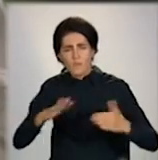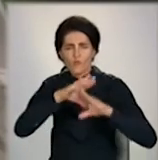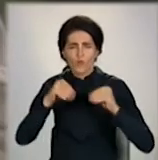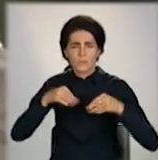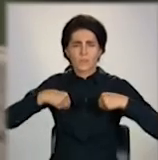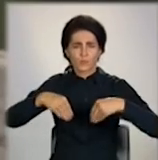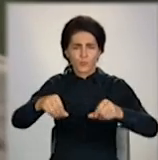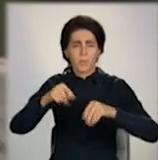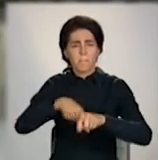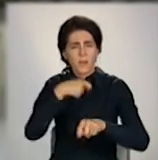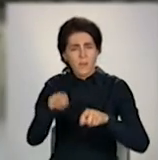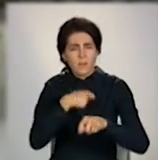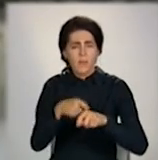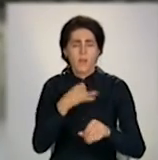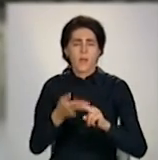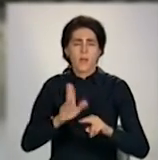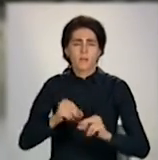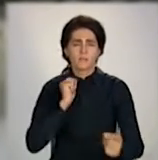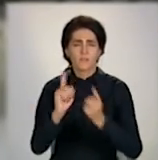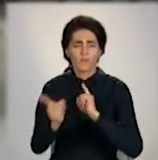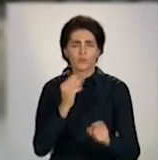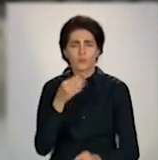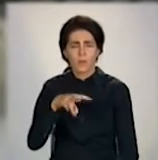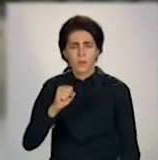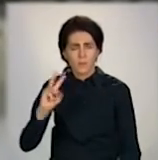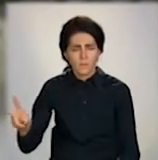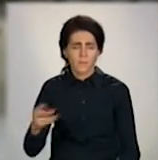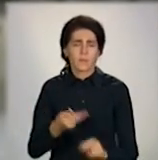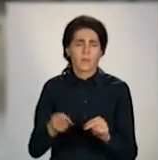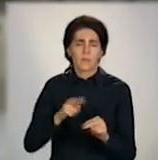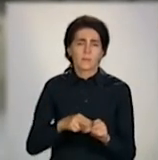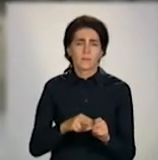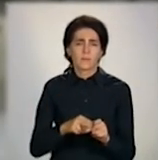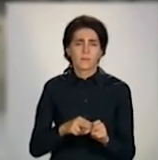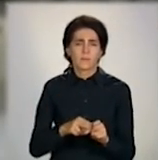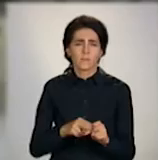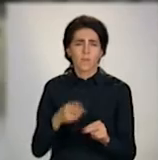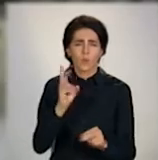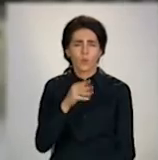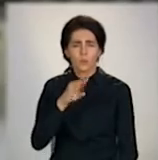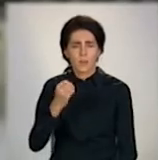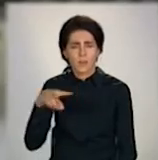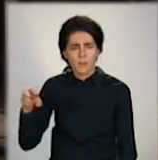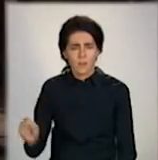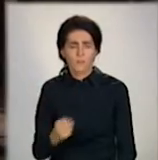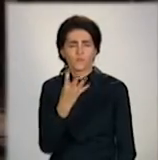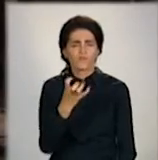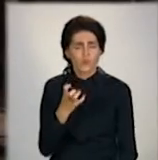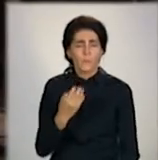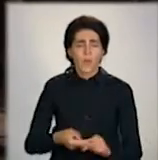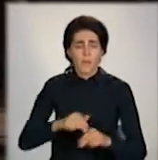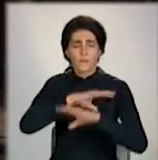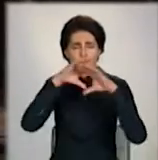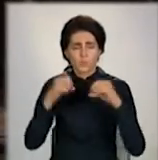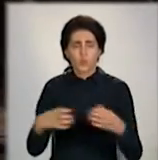матеріалів. Подвижного состава, это шлаковоз, сталевоз, это котла УКГ-400. На все це